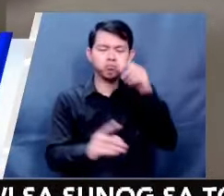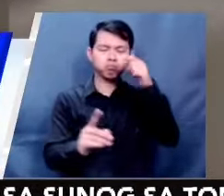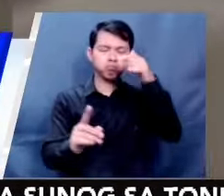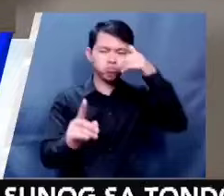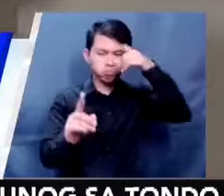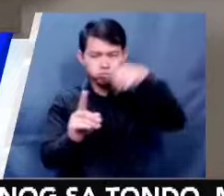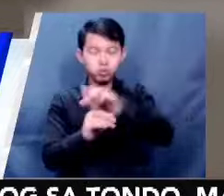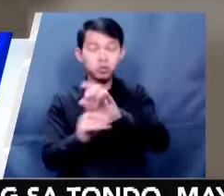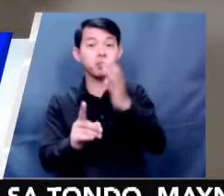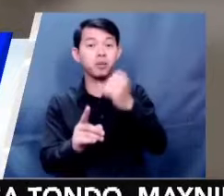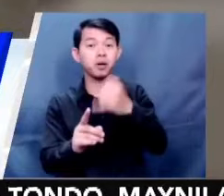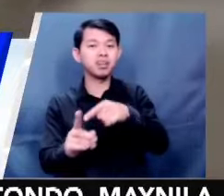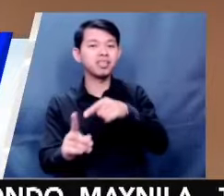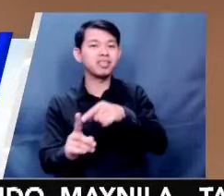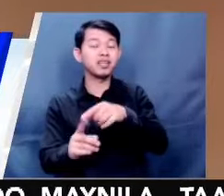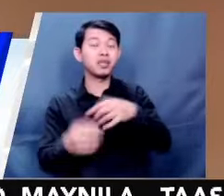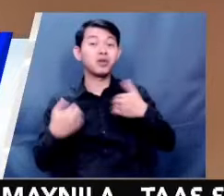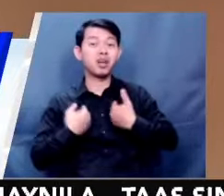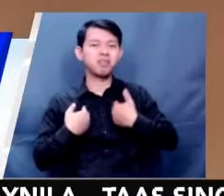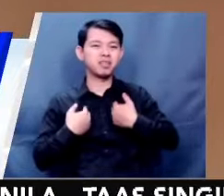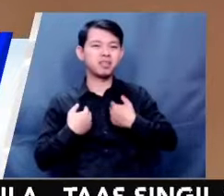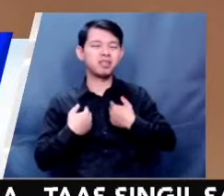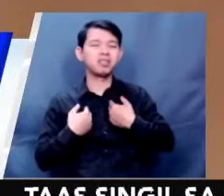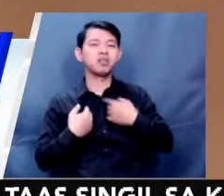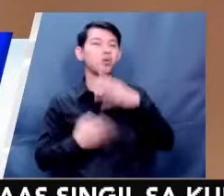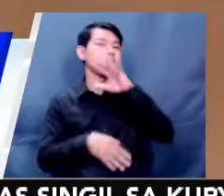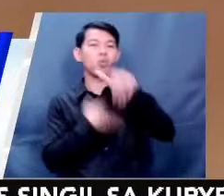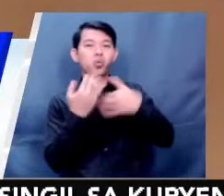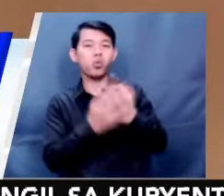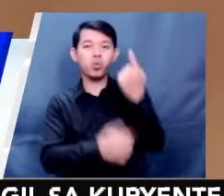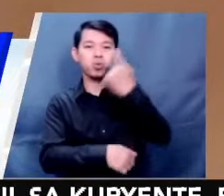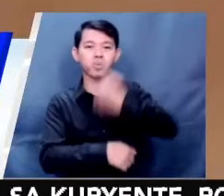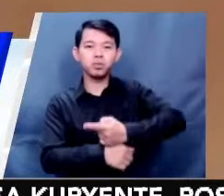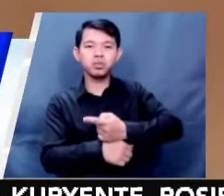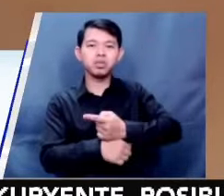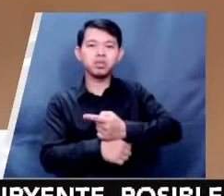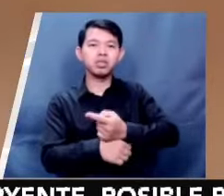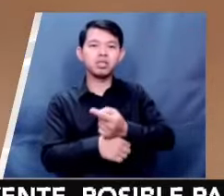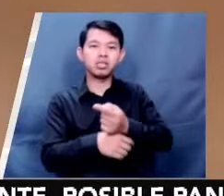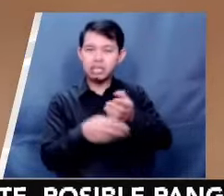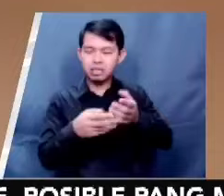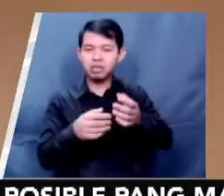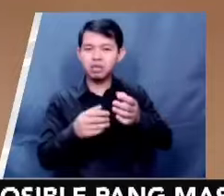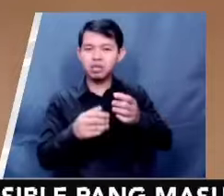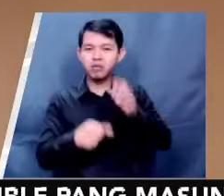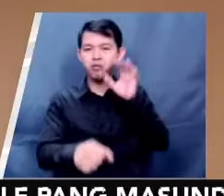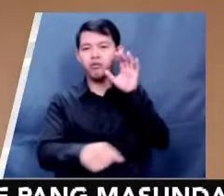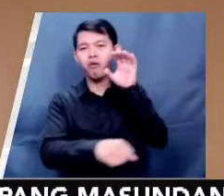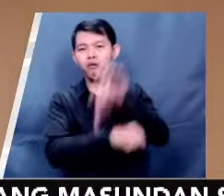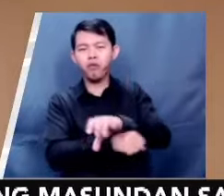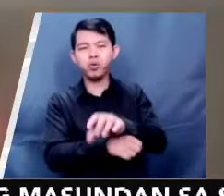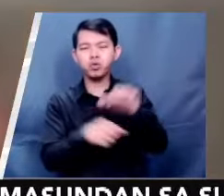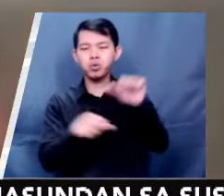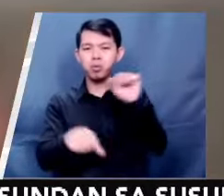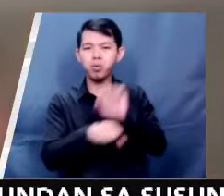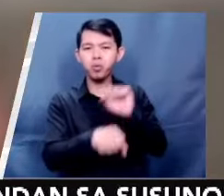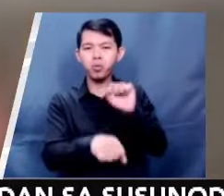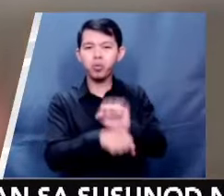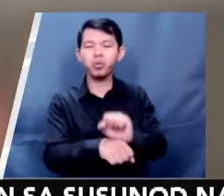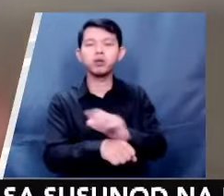alagang kalabaw. Posible umanong dahil sa tindi ng init kaya naging agresibo ang kalabaw at inatake ang magsasaka.